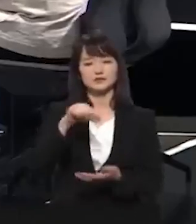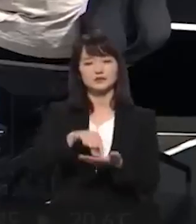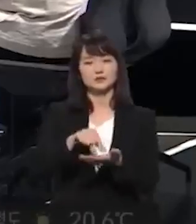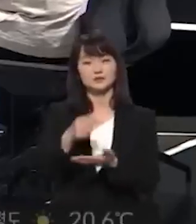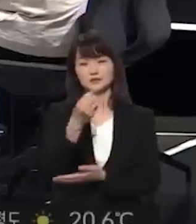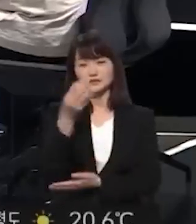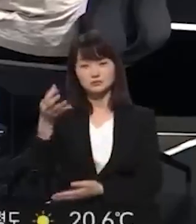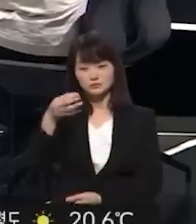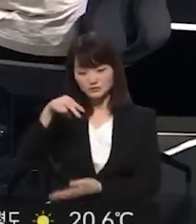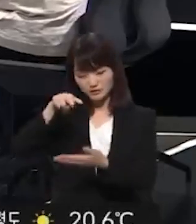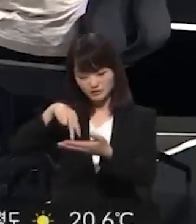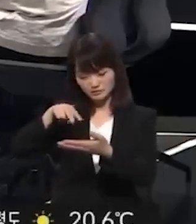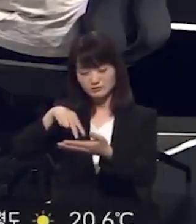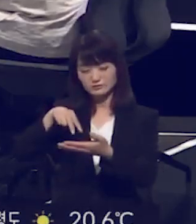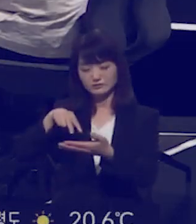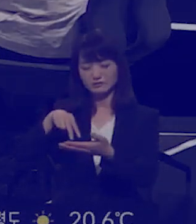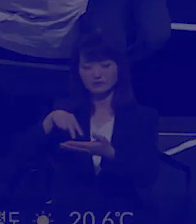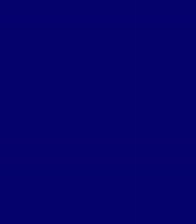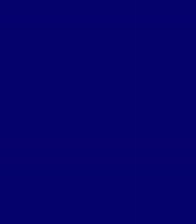착각했겠죠